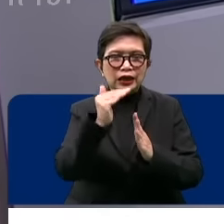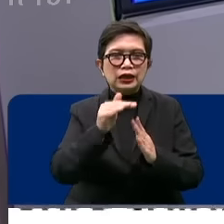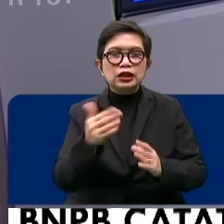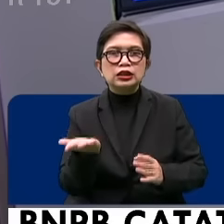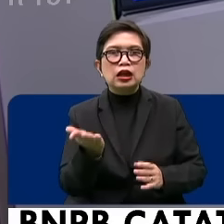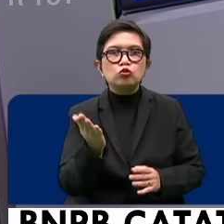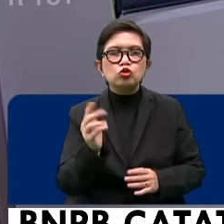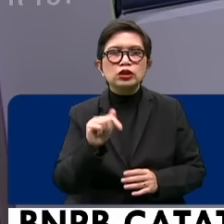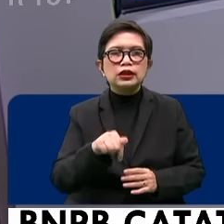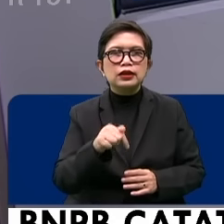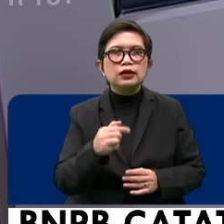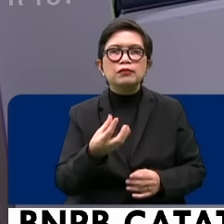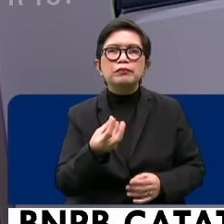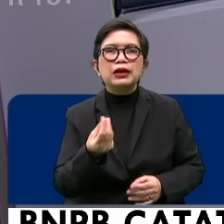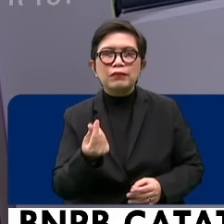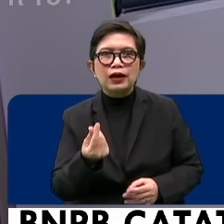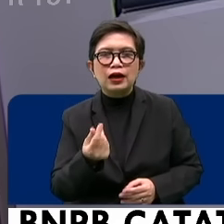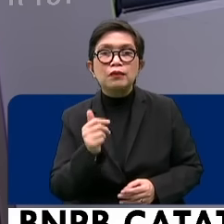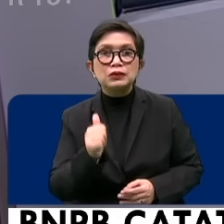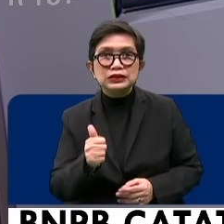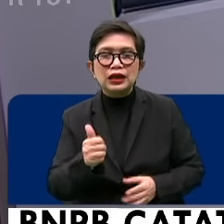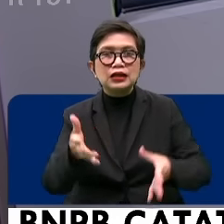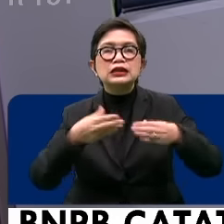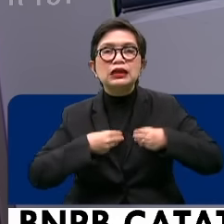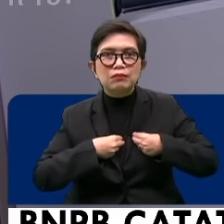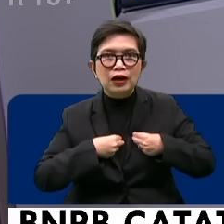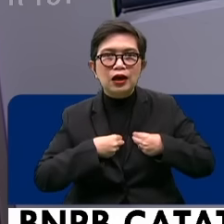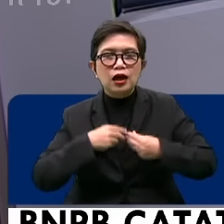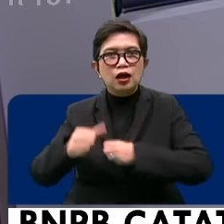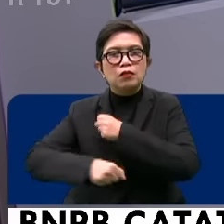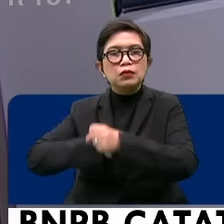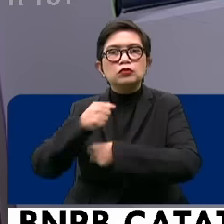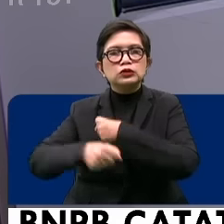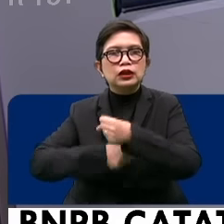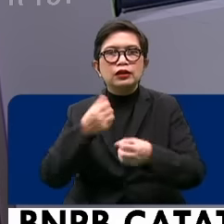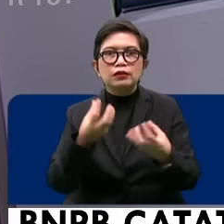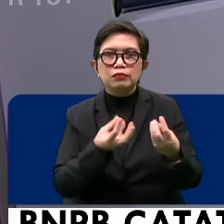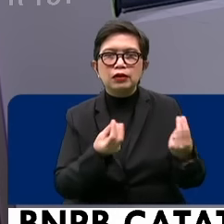berapa maksimal kenaikan yang sanggup ditanggung oleh pelaku usaha, Pak?